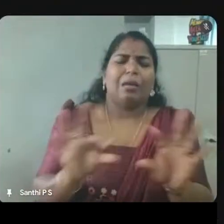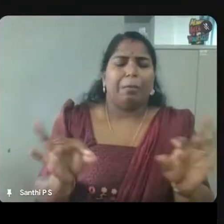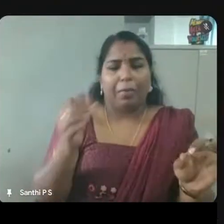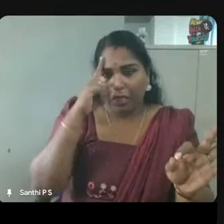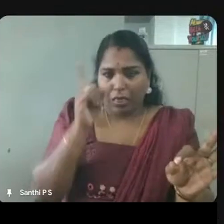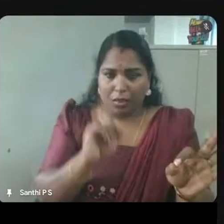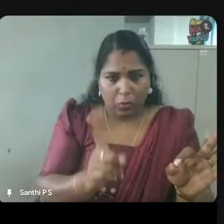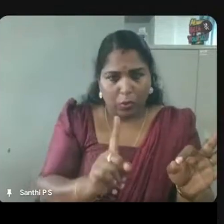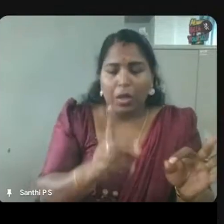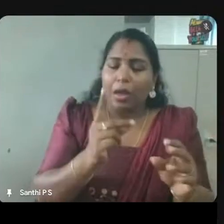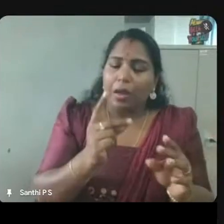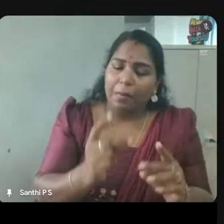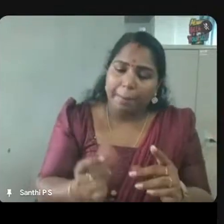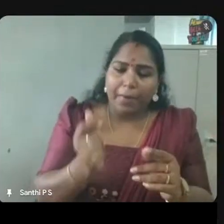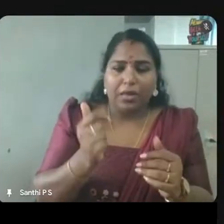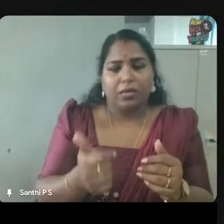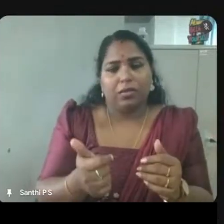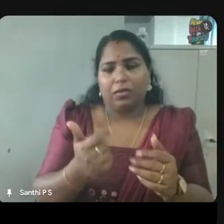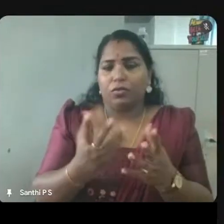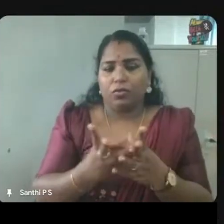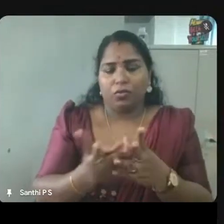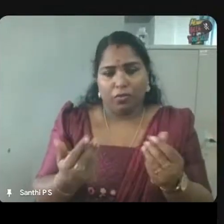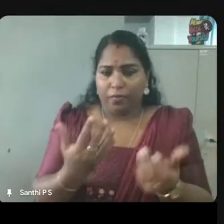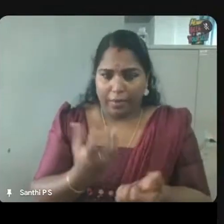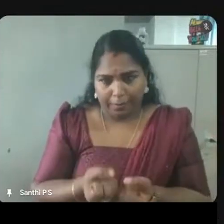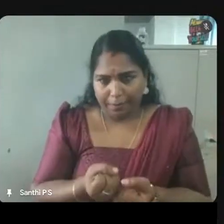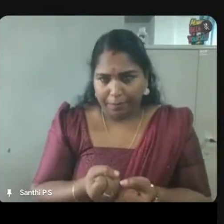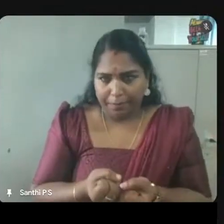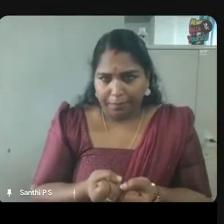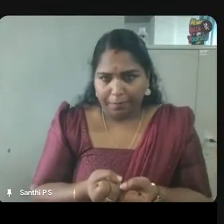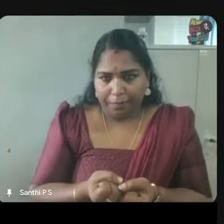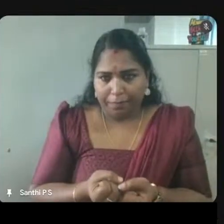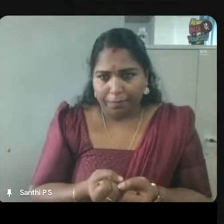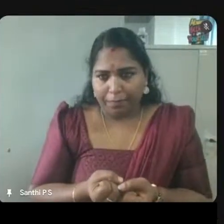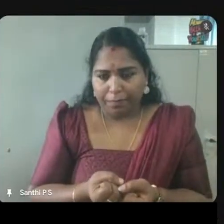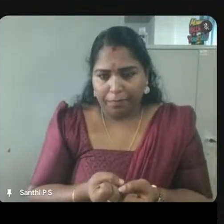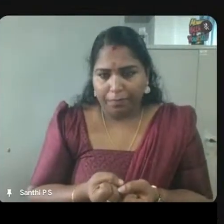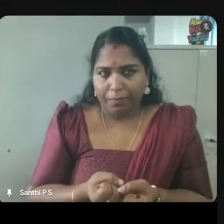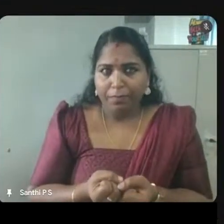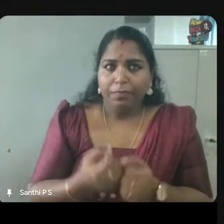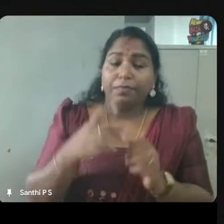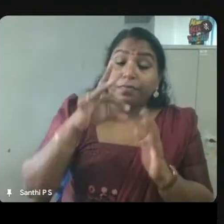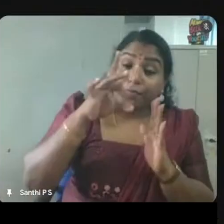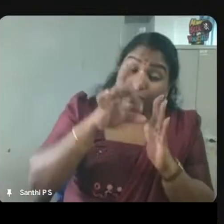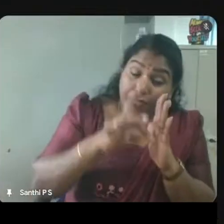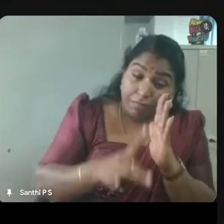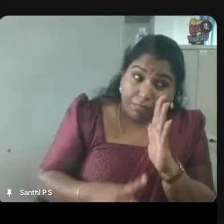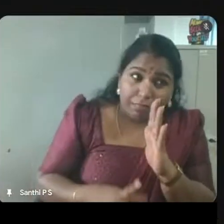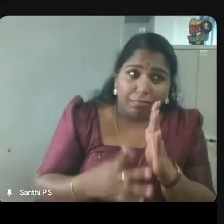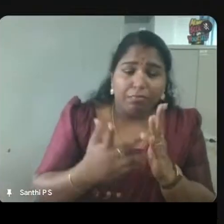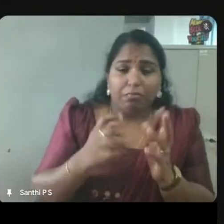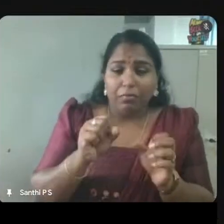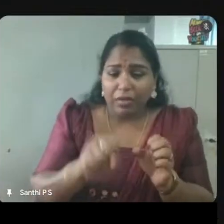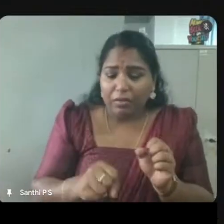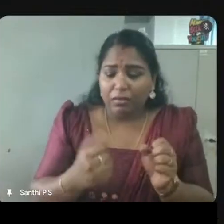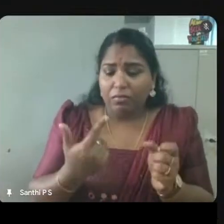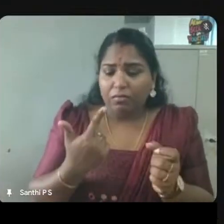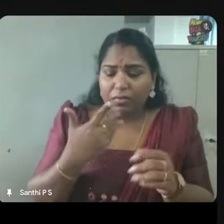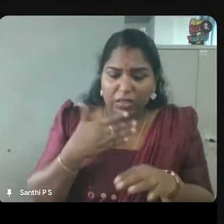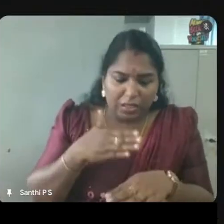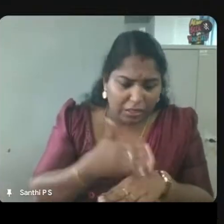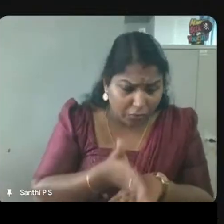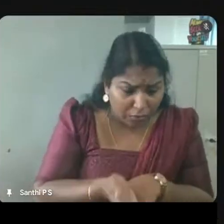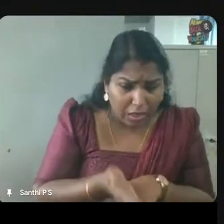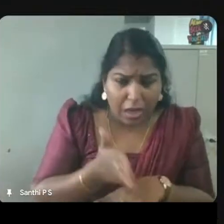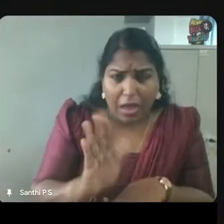അത് എത്രമാത്രം അതിൽ നമുക്ക് ആഴത്തിലാണ്, എത്രമാത്രം ആണ് അത് ഇഞ്ചുറി പറ്റിയിരിക്കുന്നത് നമുക്ക് അറിയണമെങ്കിൽ ഇതുപോലെ